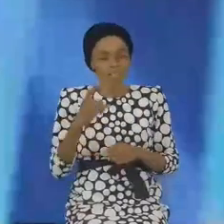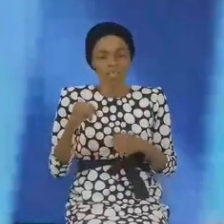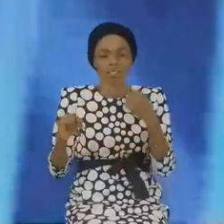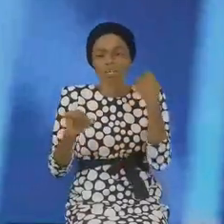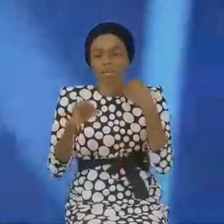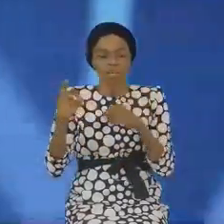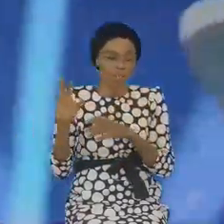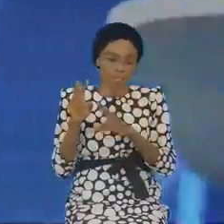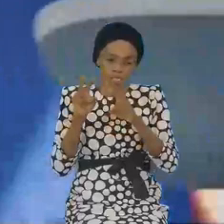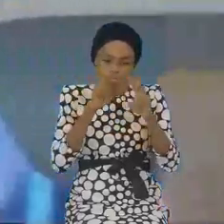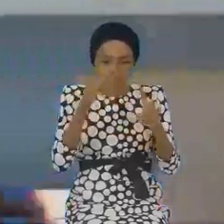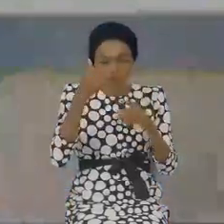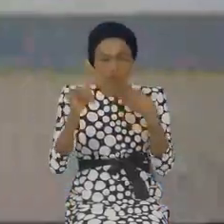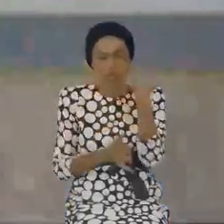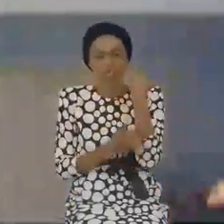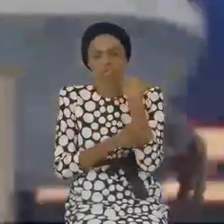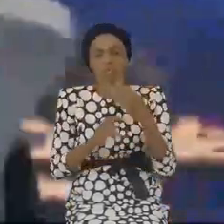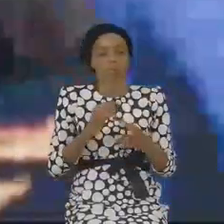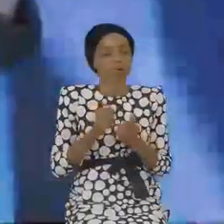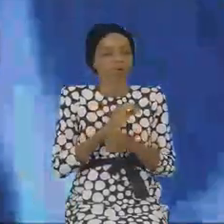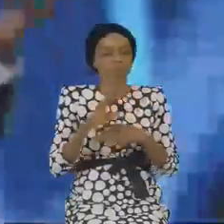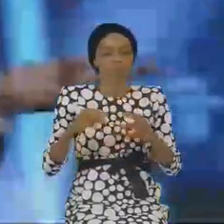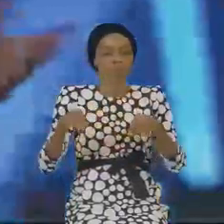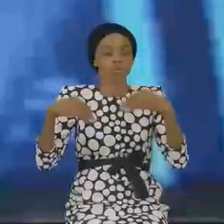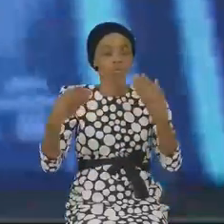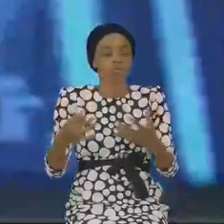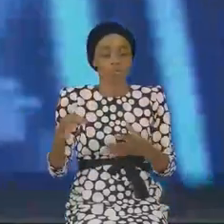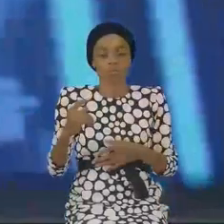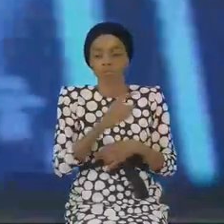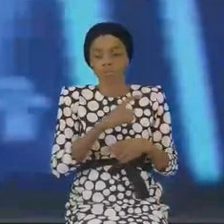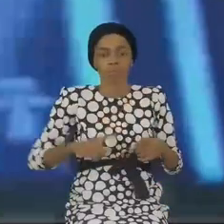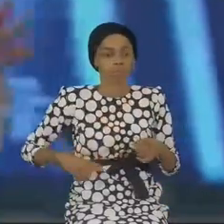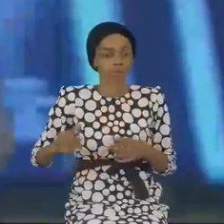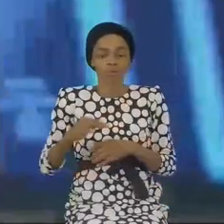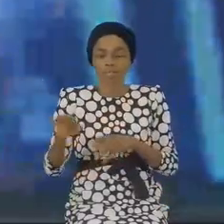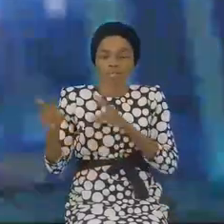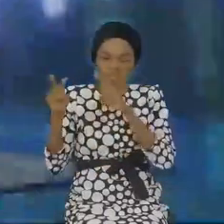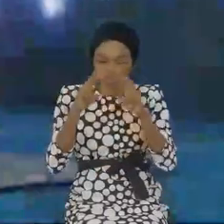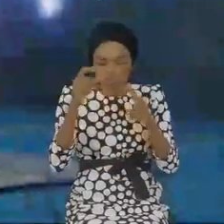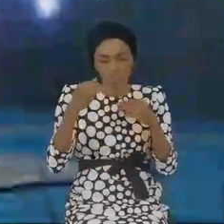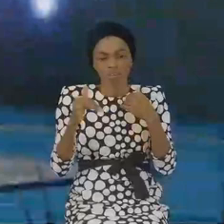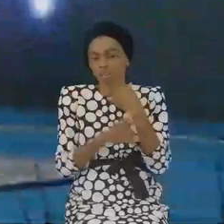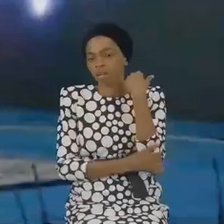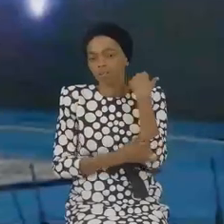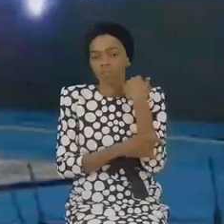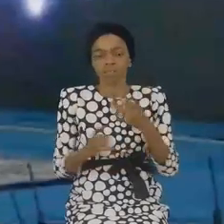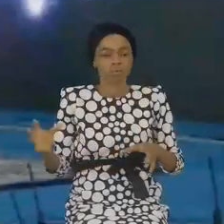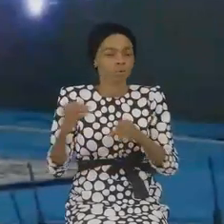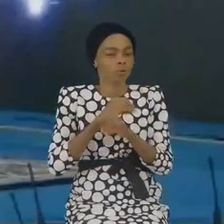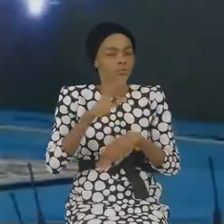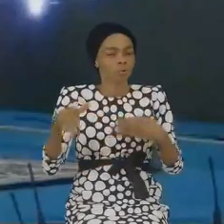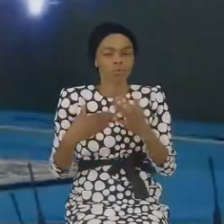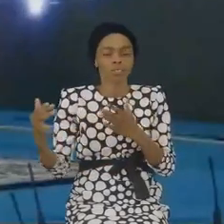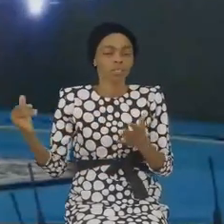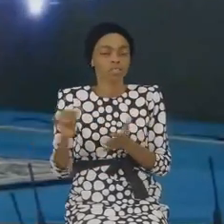du Seigneur, les provisions du Seigneur, mais ils cherchent une patrie. Nous avons eu toutes les choses que nous cherchons dans tel